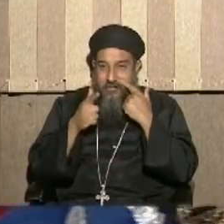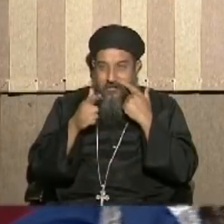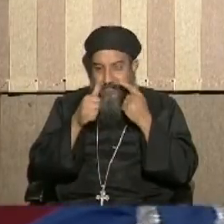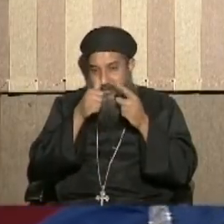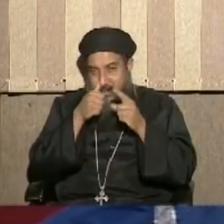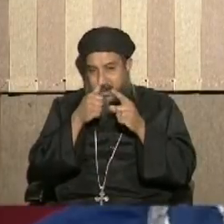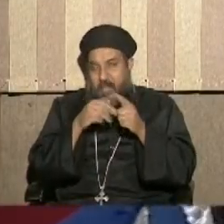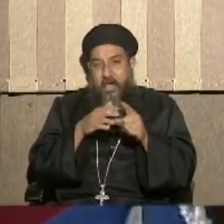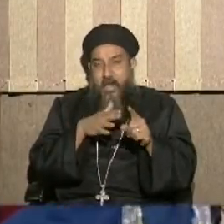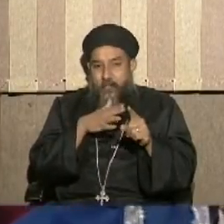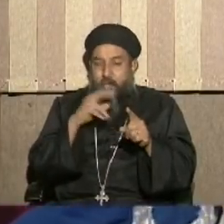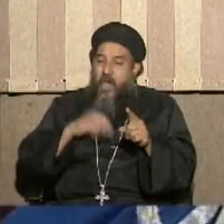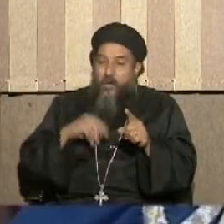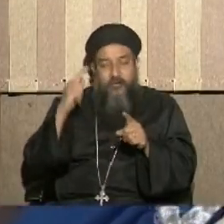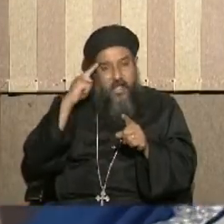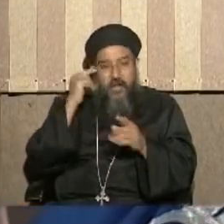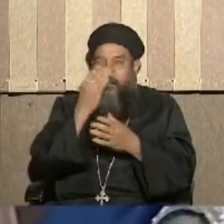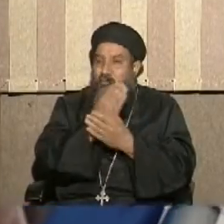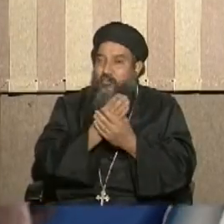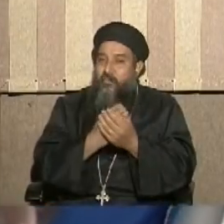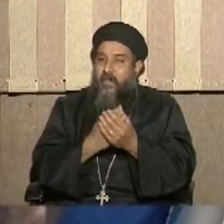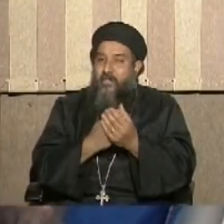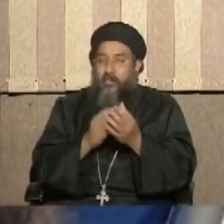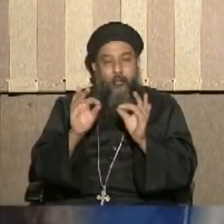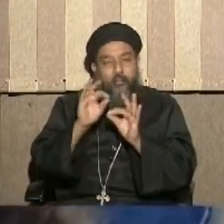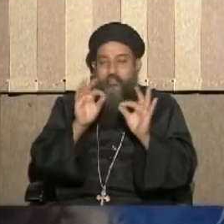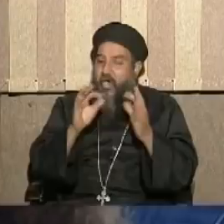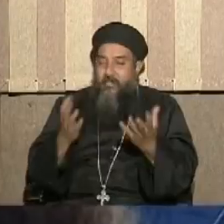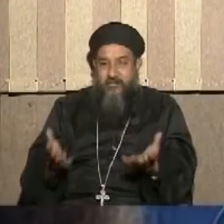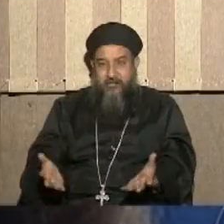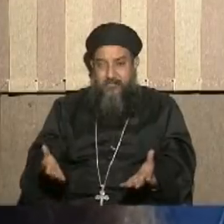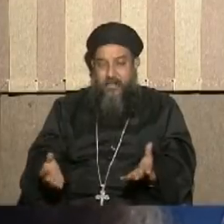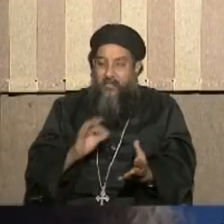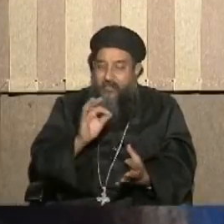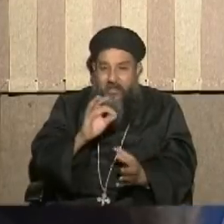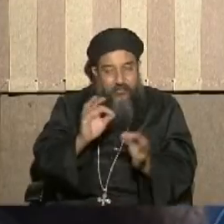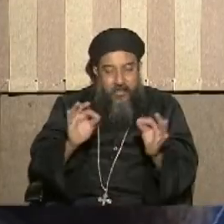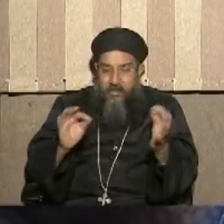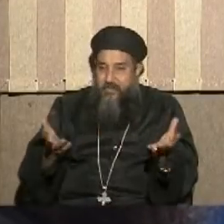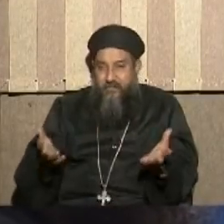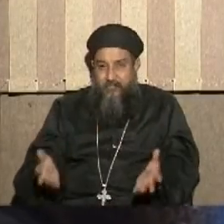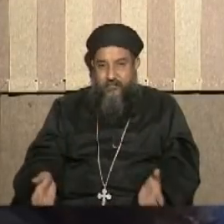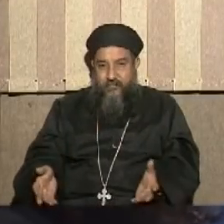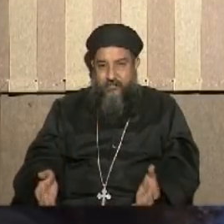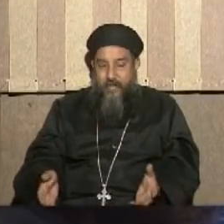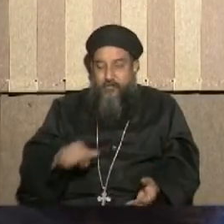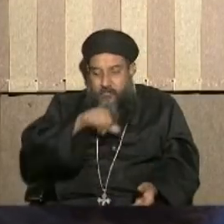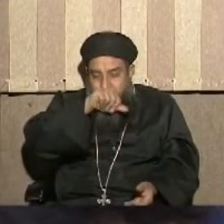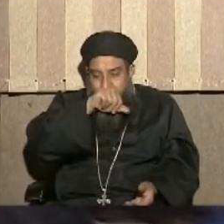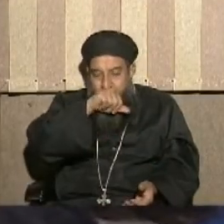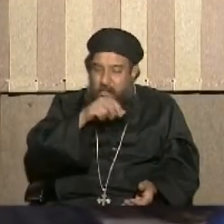ابونا لو تعرف اي حاجه عنهم ابوس ايدك دلني،